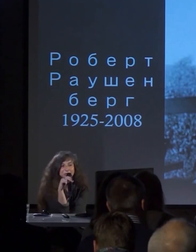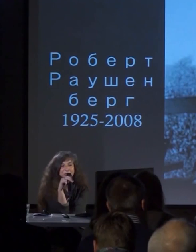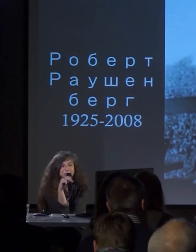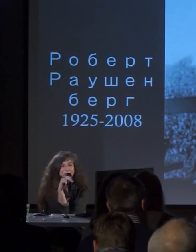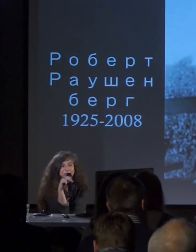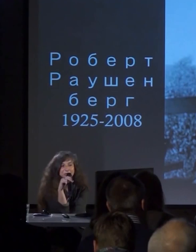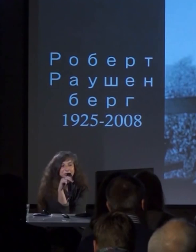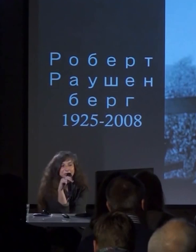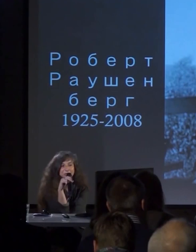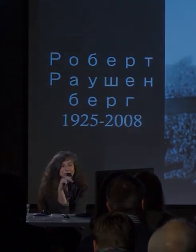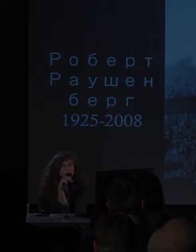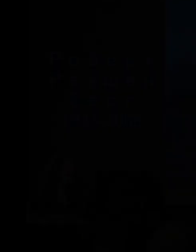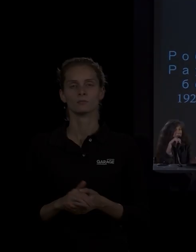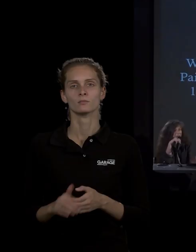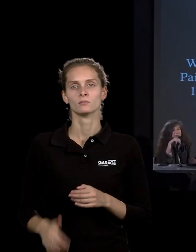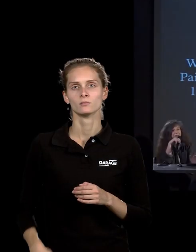рубашка и серый галстук.